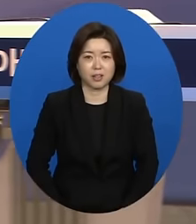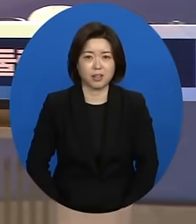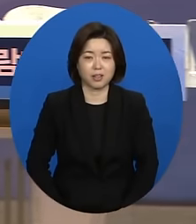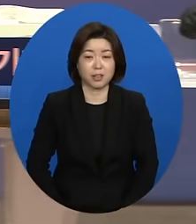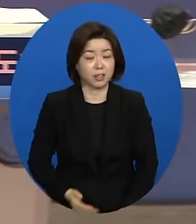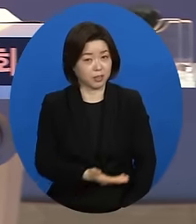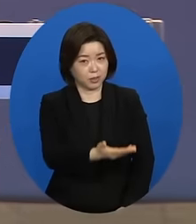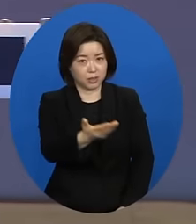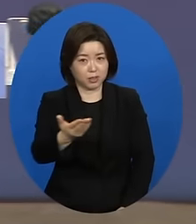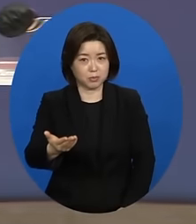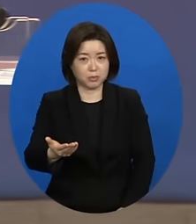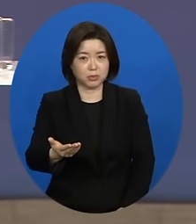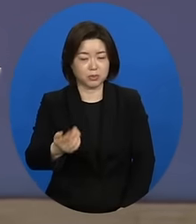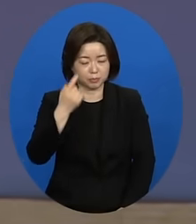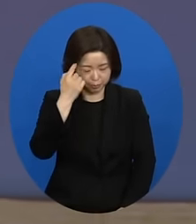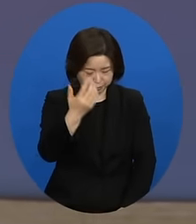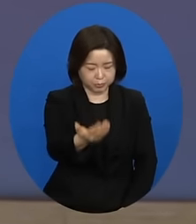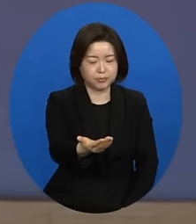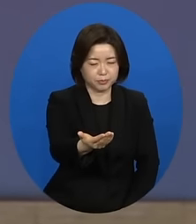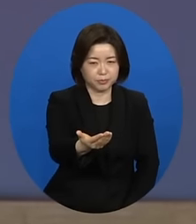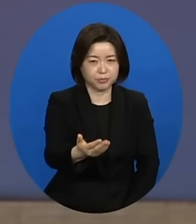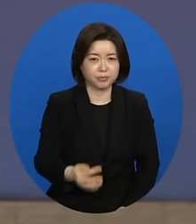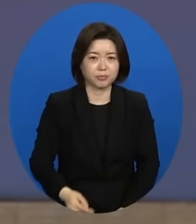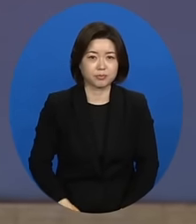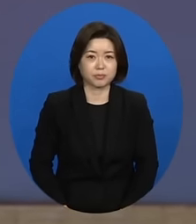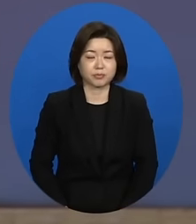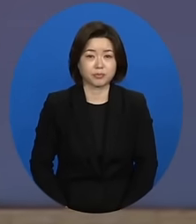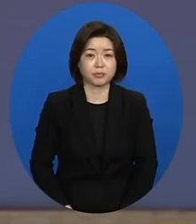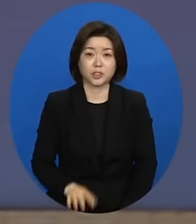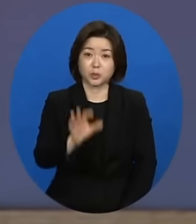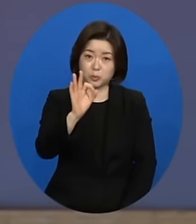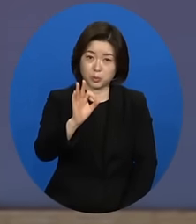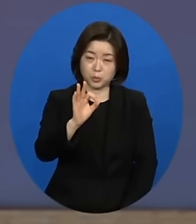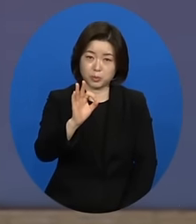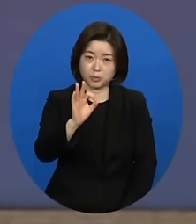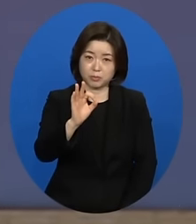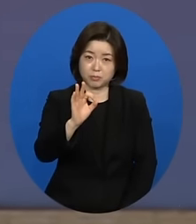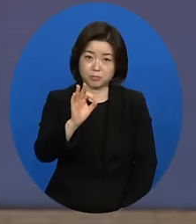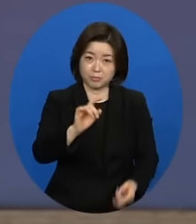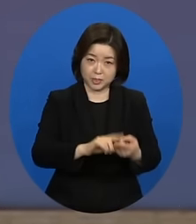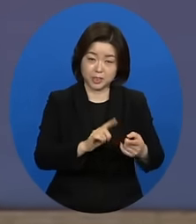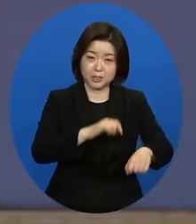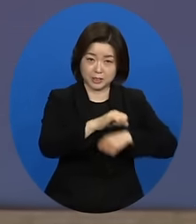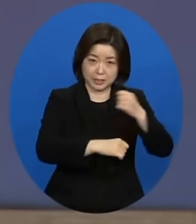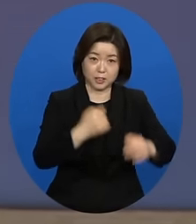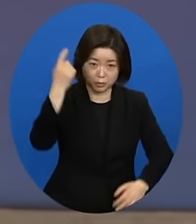여러분, 물읍시다. 돈에 자유하세요?